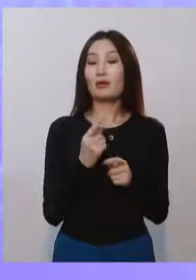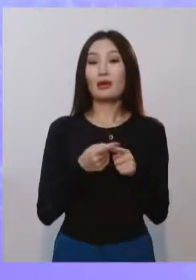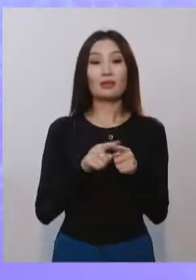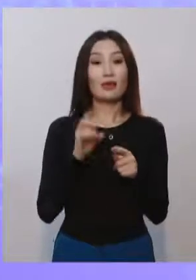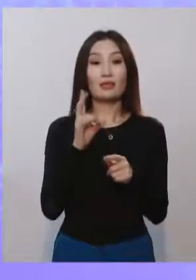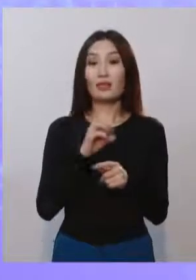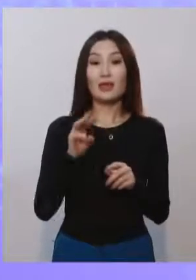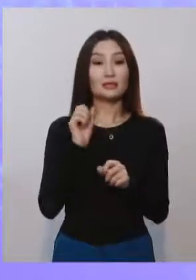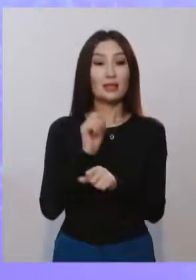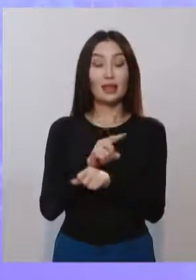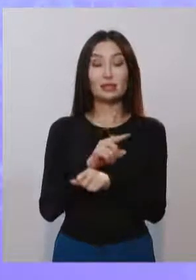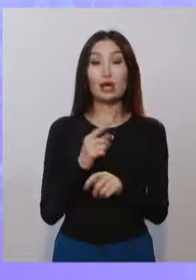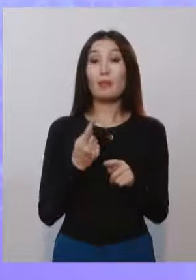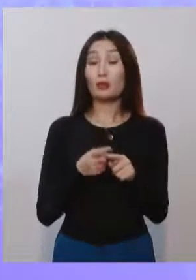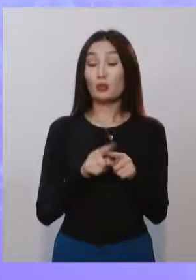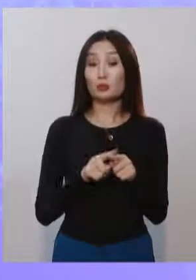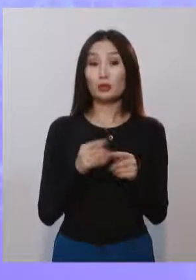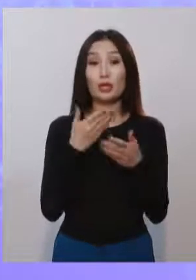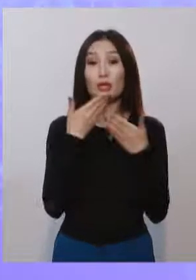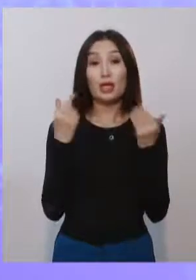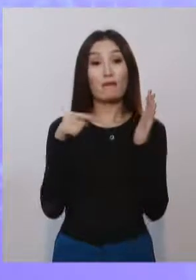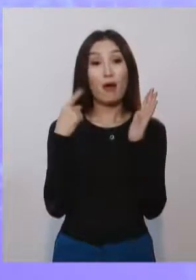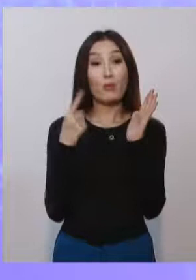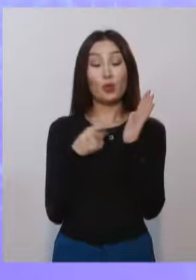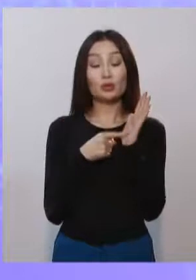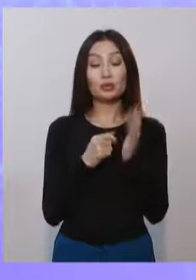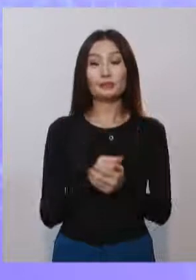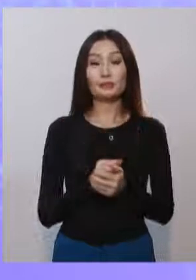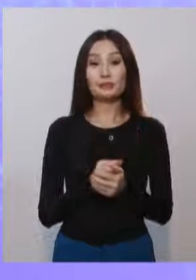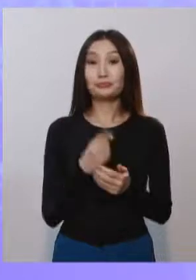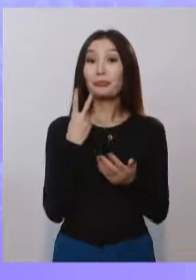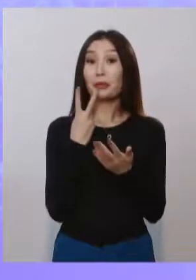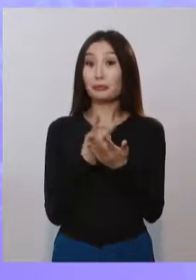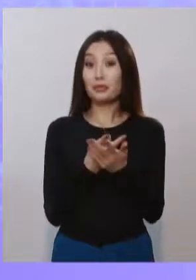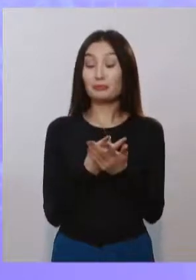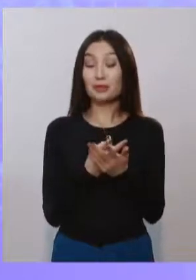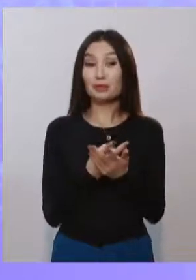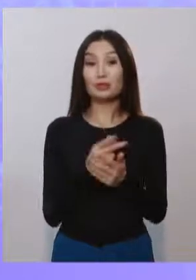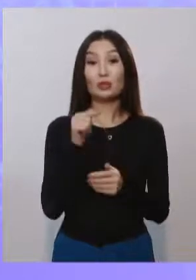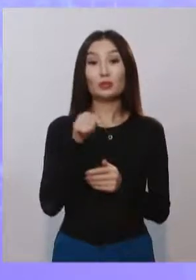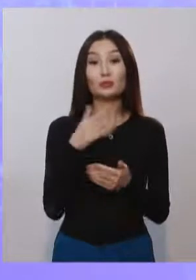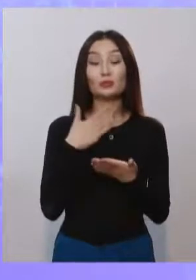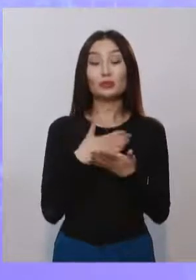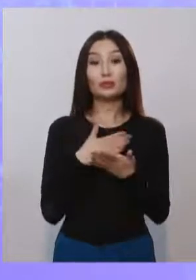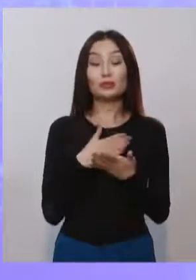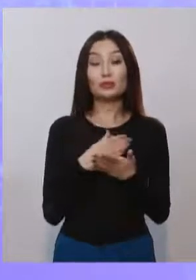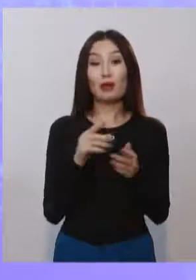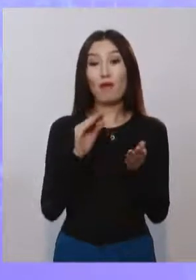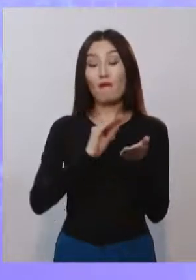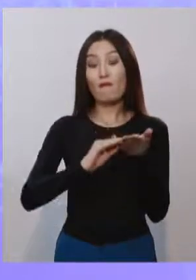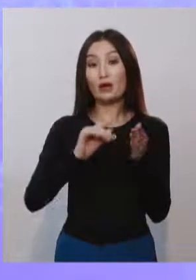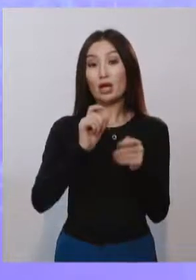не задача потому что нет вопроса посмотрите тут есть выражение